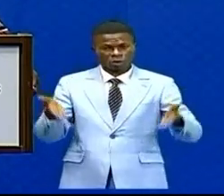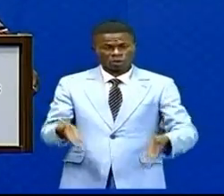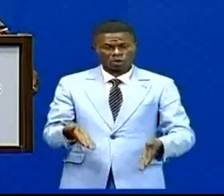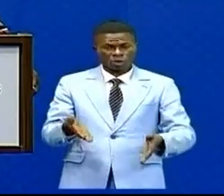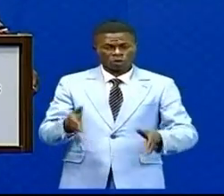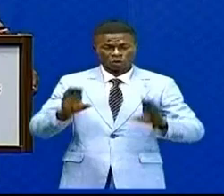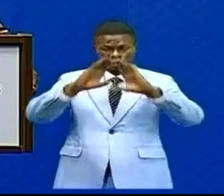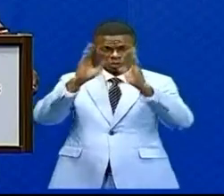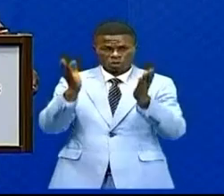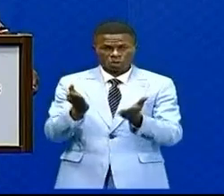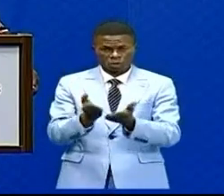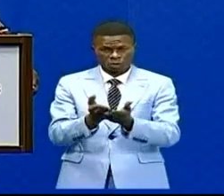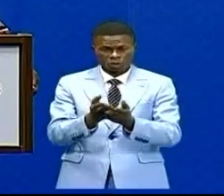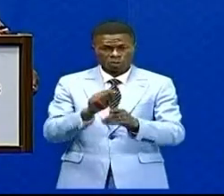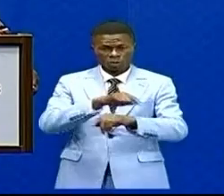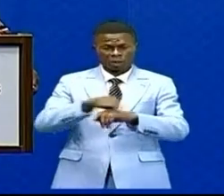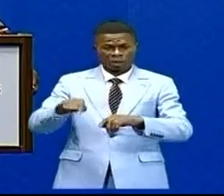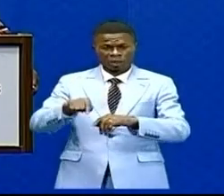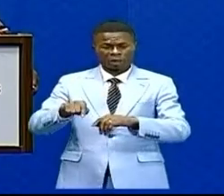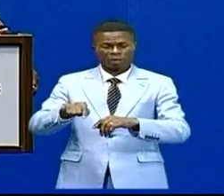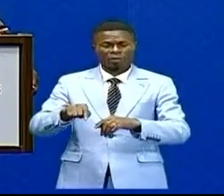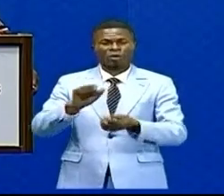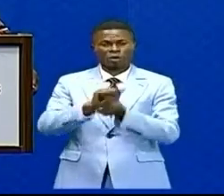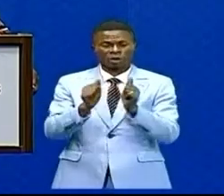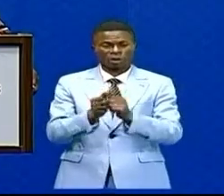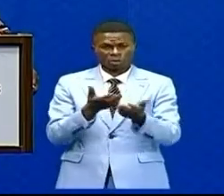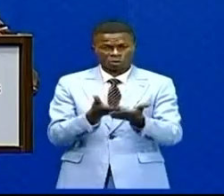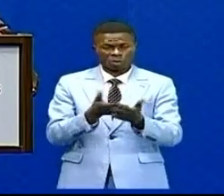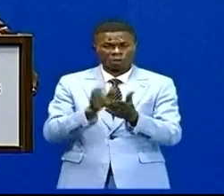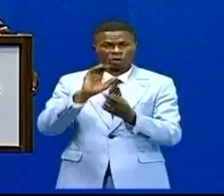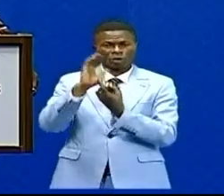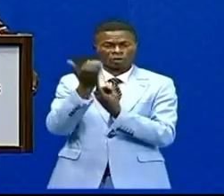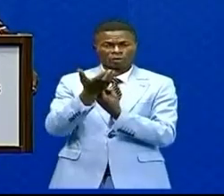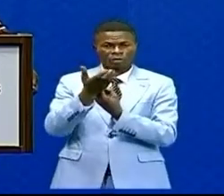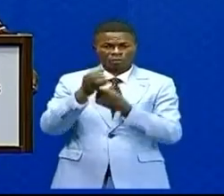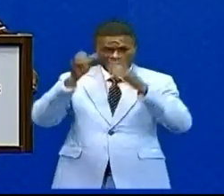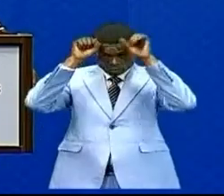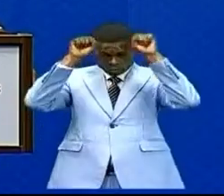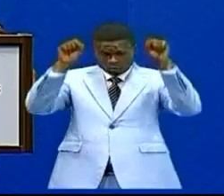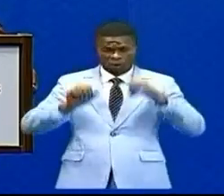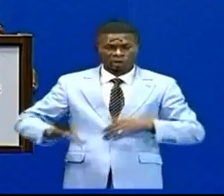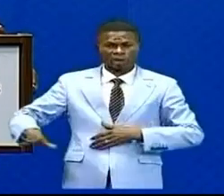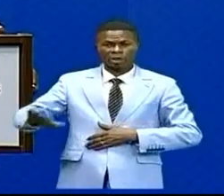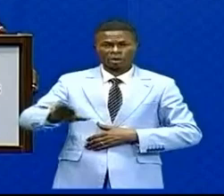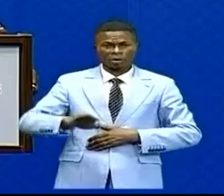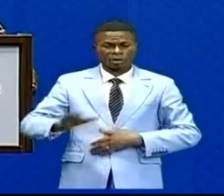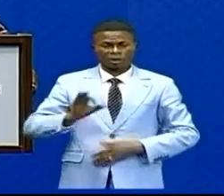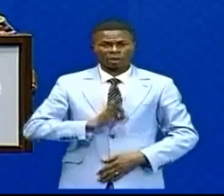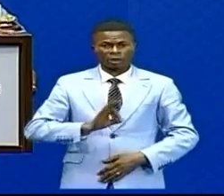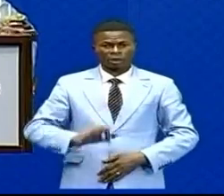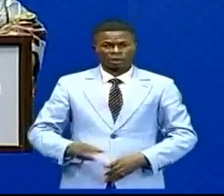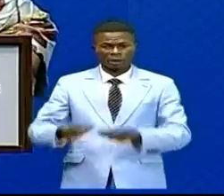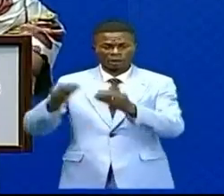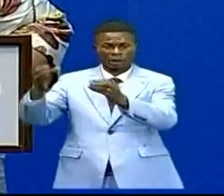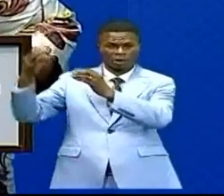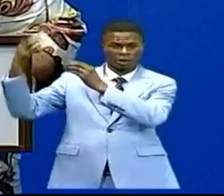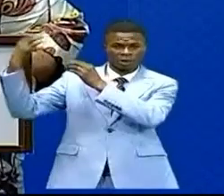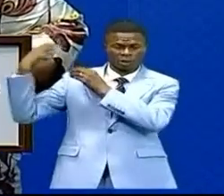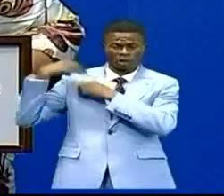commissions interinstitutionnelles en matière, le président de la République a chargé le Premier